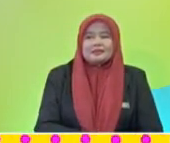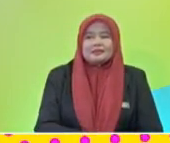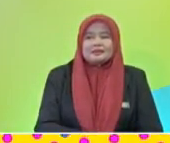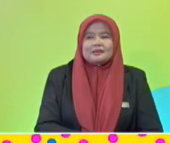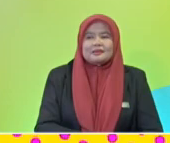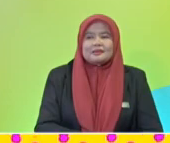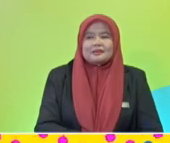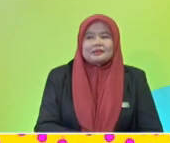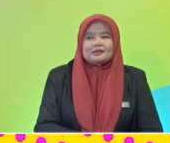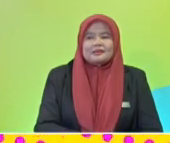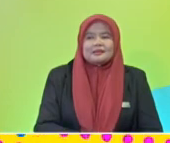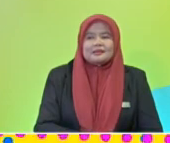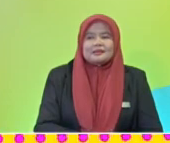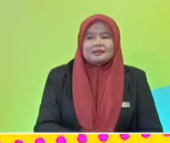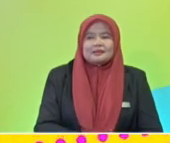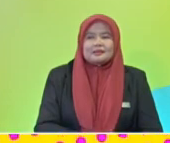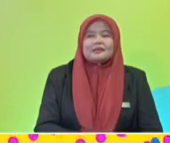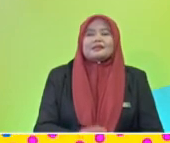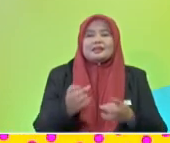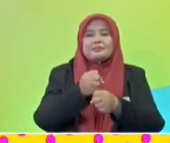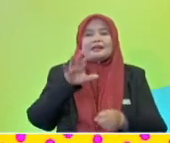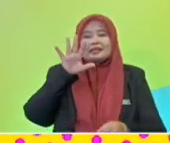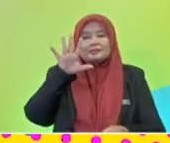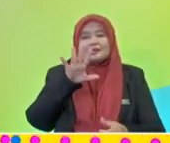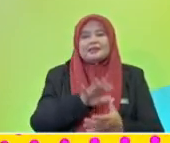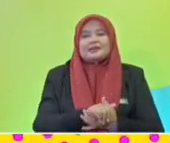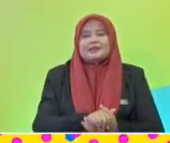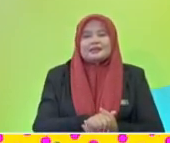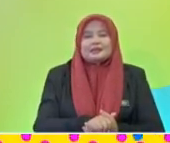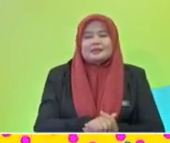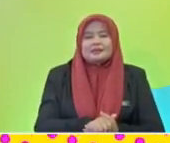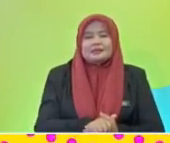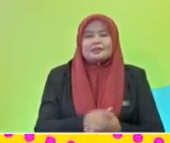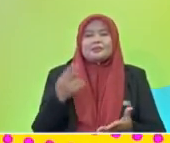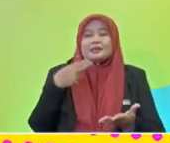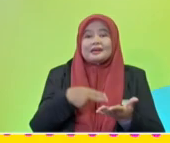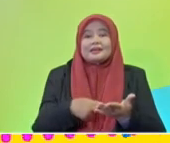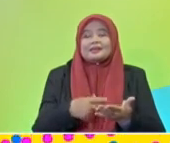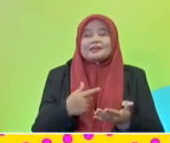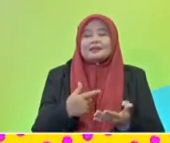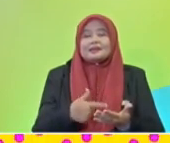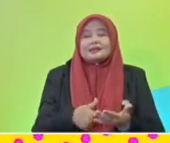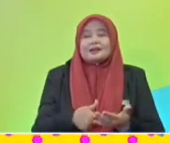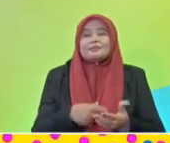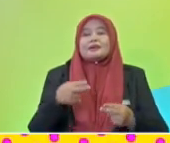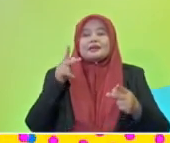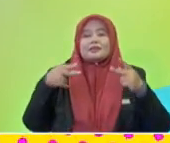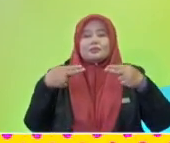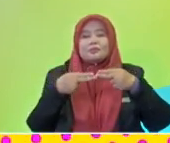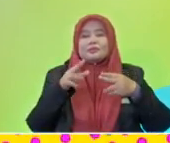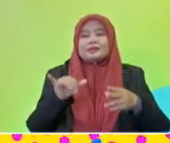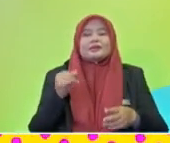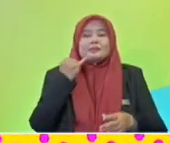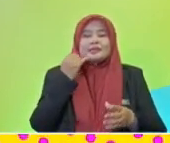iman iman dapat dapat lima betul boleh tak ulang sekali lagi apa kata hubung yang Iman dapat